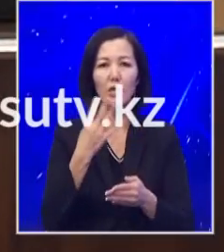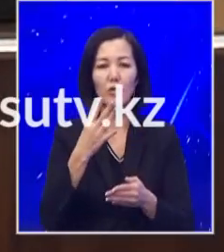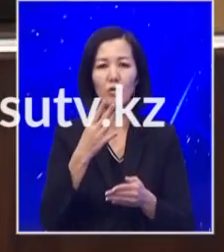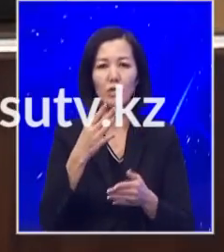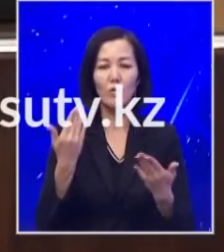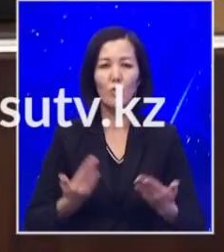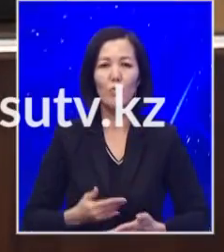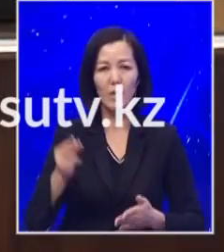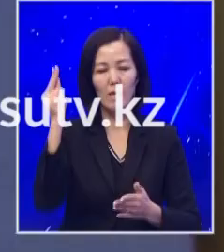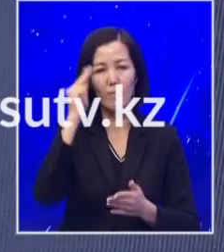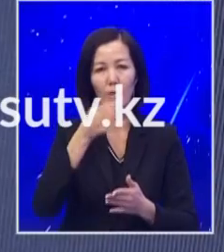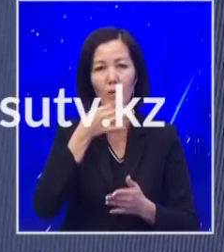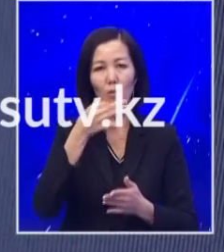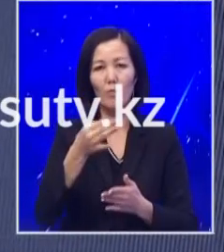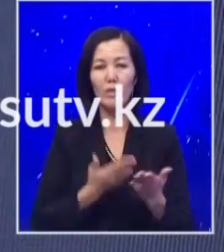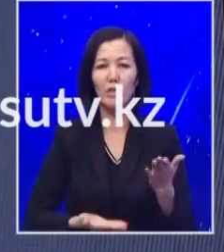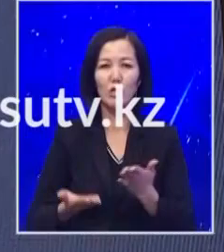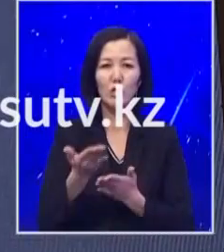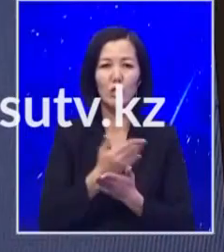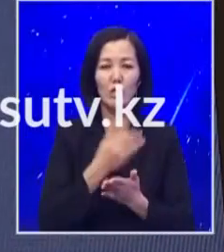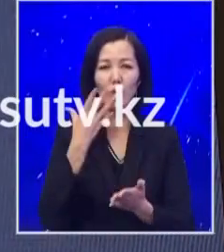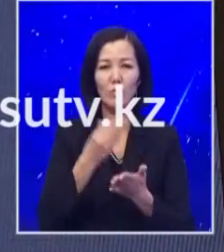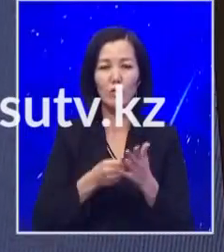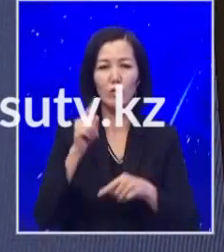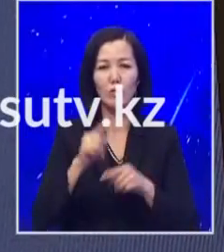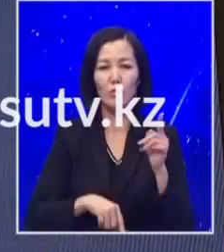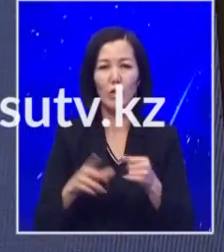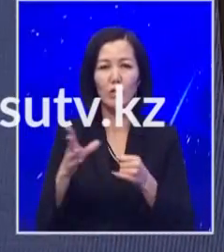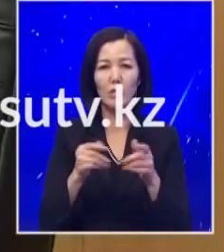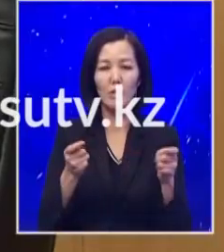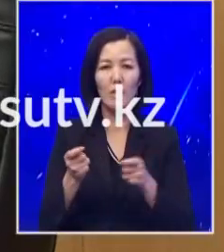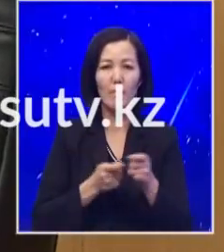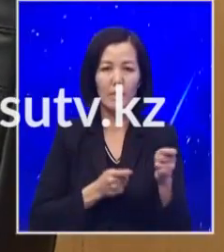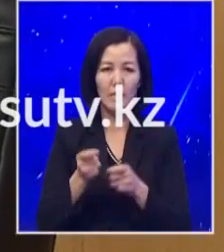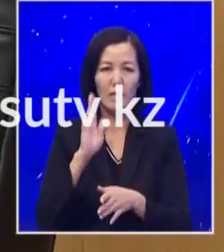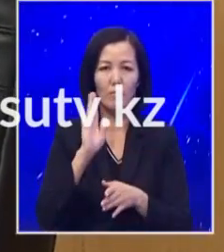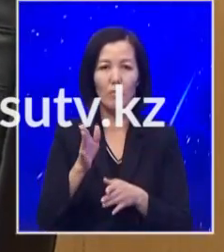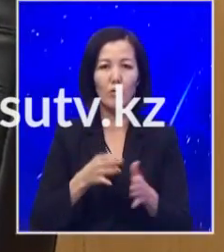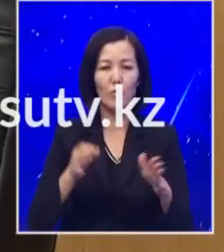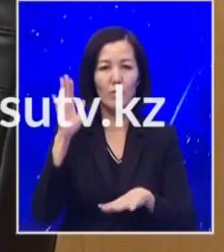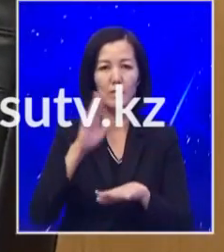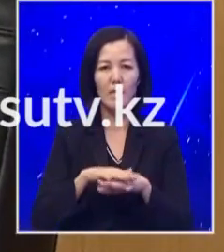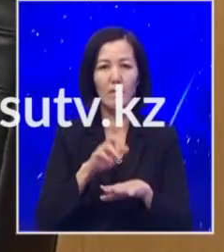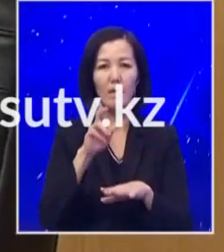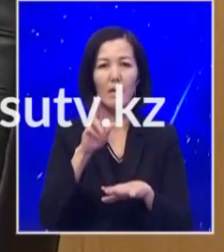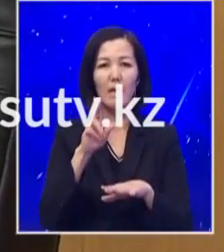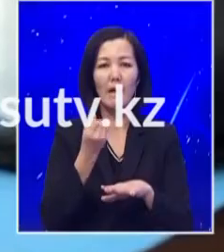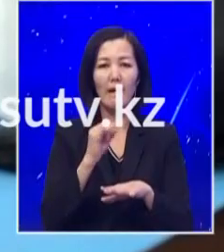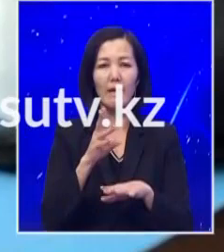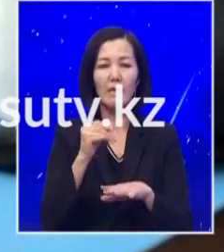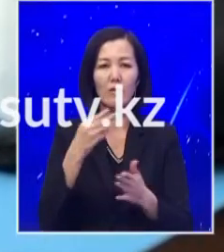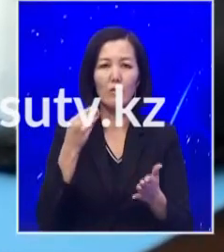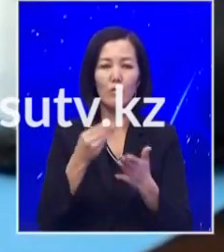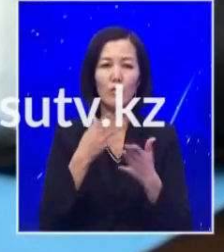жасында өмірлік білімі мен тәжірибе жинақтап, өз туған жерін басқару бақыты бұйырды. Амандық Аббасұлы Қайрат Болдыбаевтың құнды